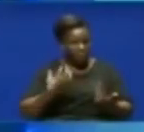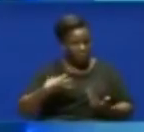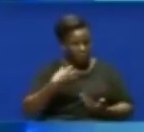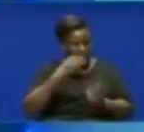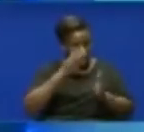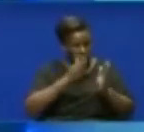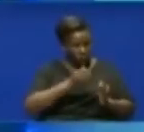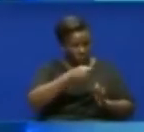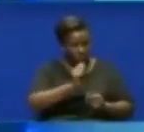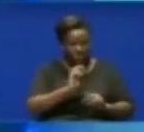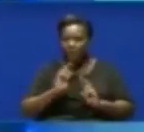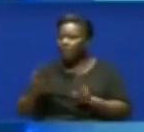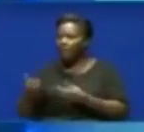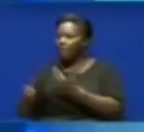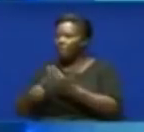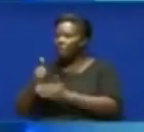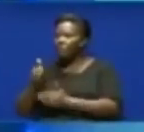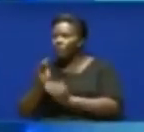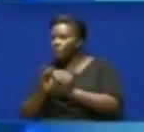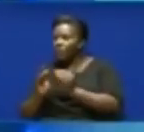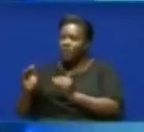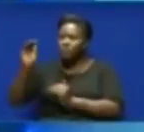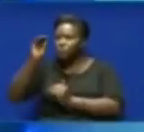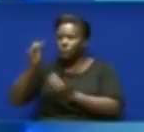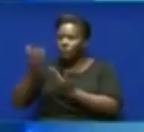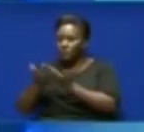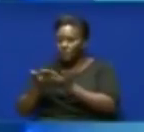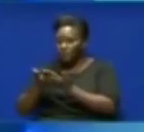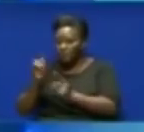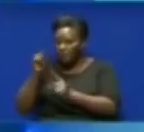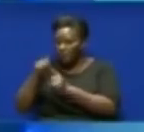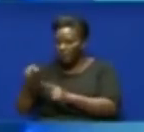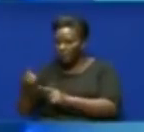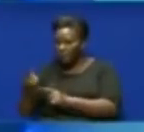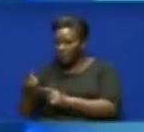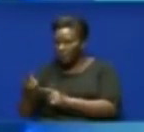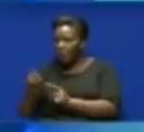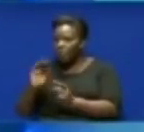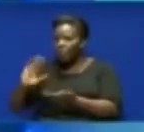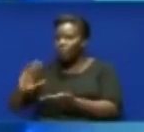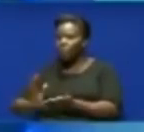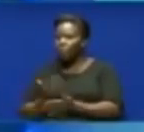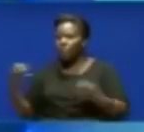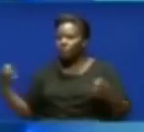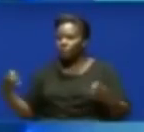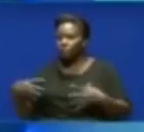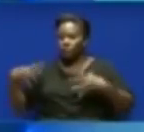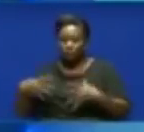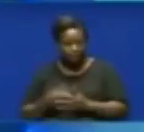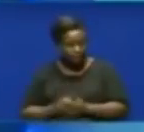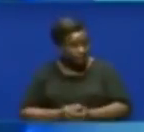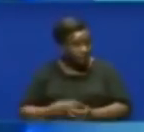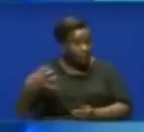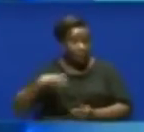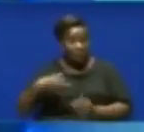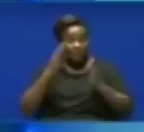viongozi wakuu wa nchi ili kuepusha mkanganyiko. Waziri Mkuu Majaliwa amesema hayo hii leo jijini Dodoma wakati akizungumza na wakuu wa